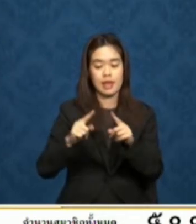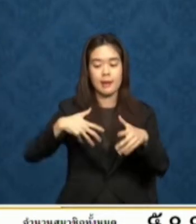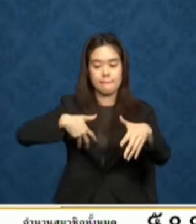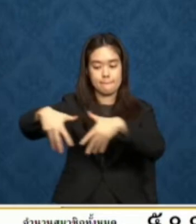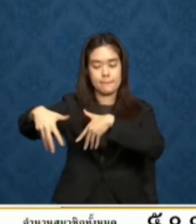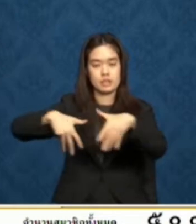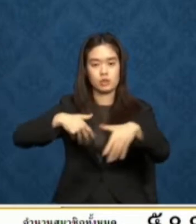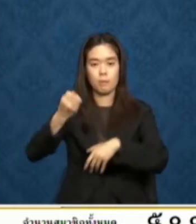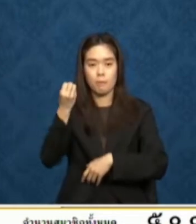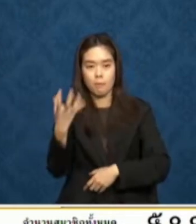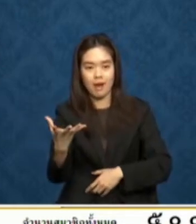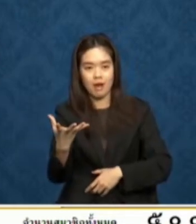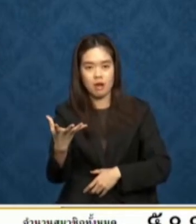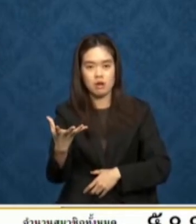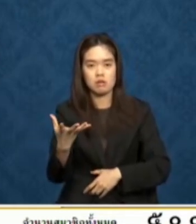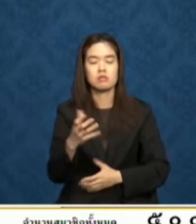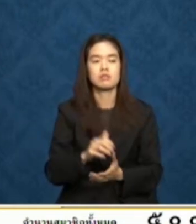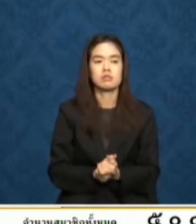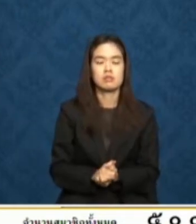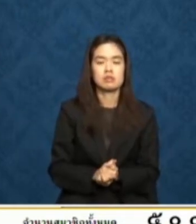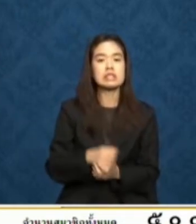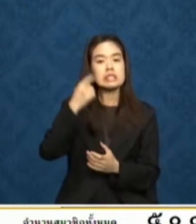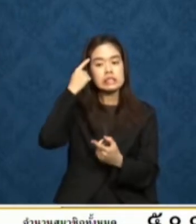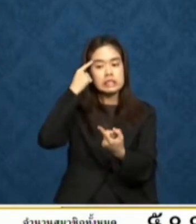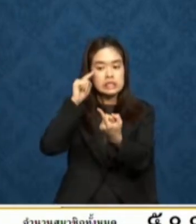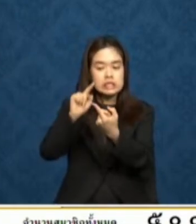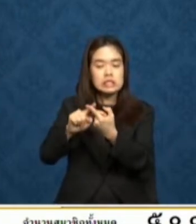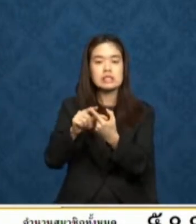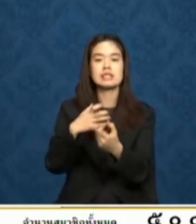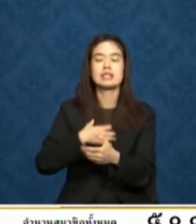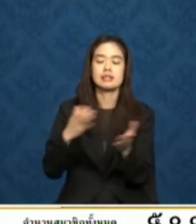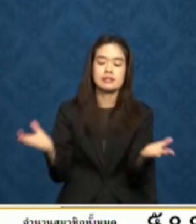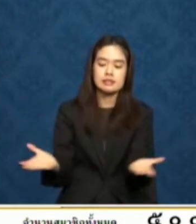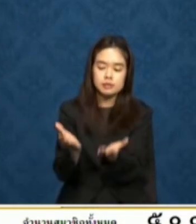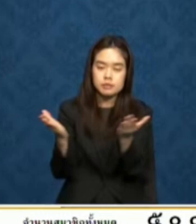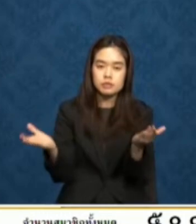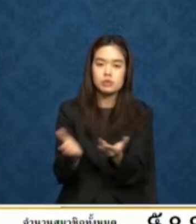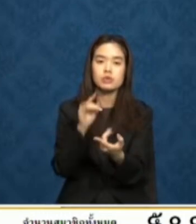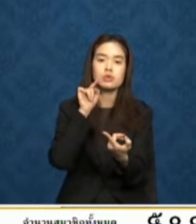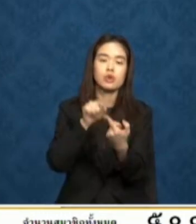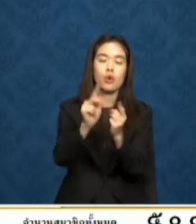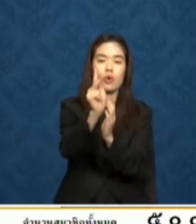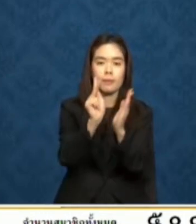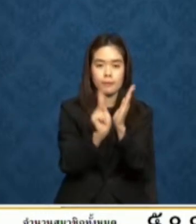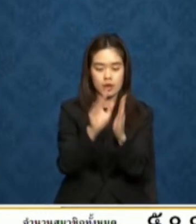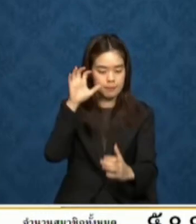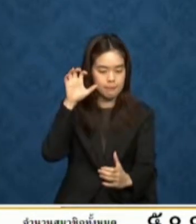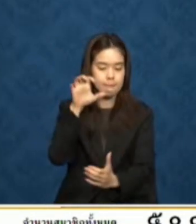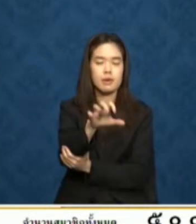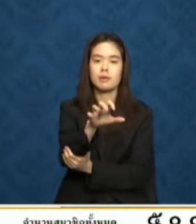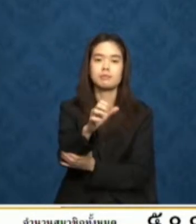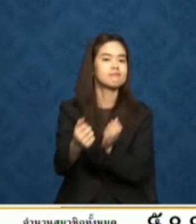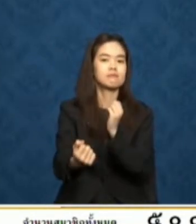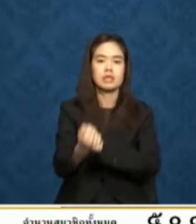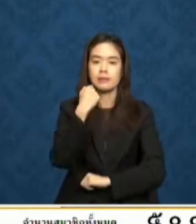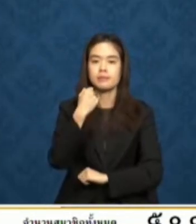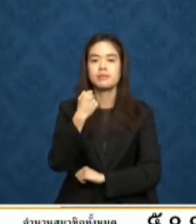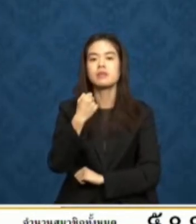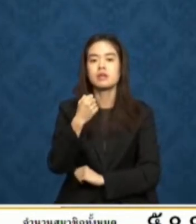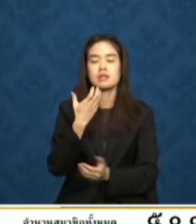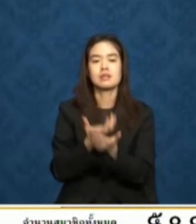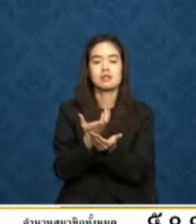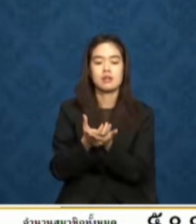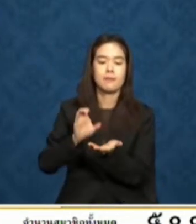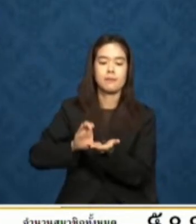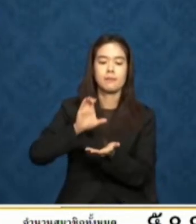นั้นมีจำนวนมากนะครับเราจะเป็อย่างย่งครับ ที่จะผลัดนกนไ่ทางกฎหมายบังครัใช้กฎหมายและสนับสนุน